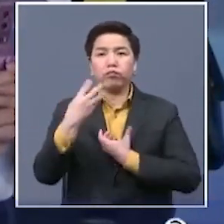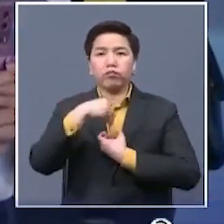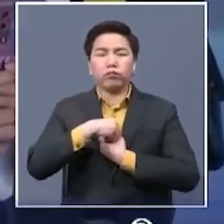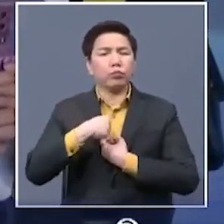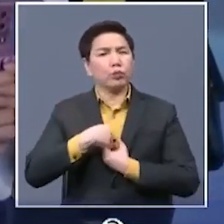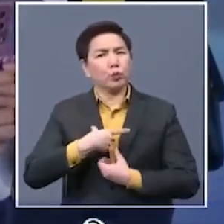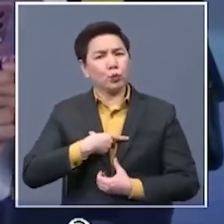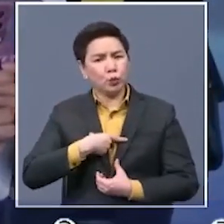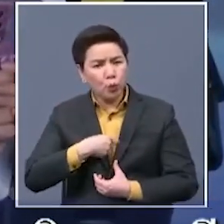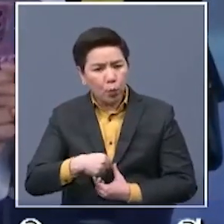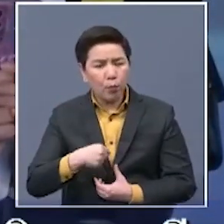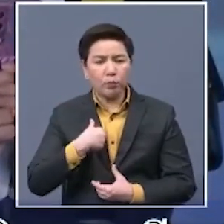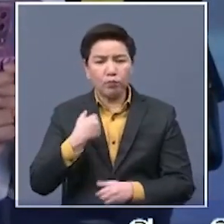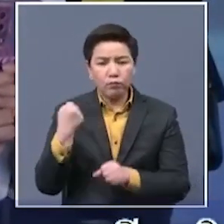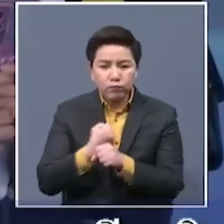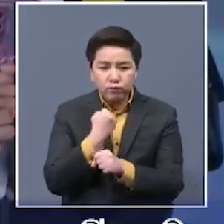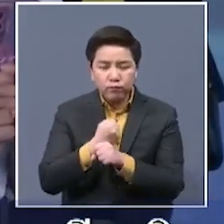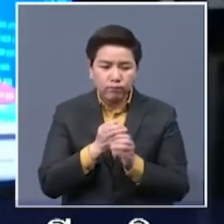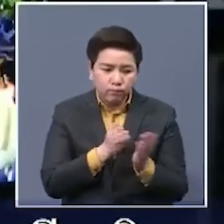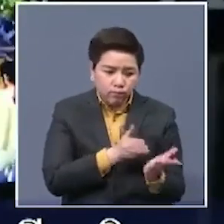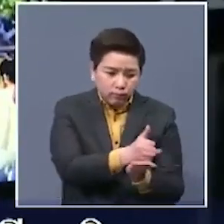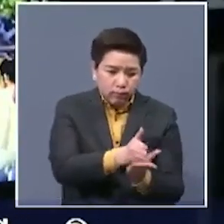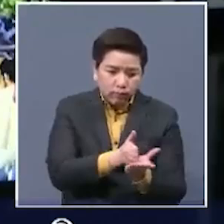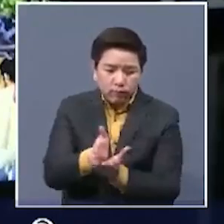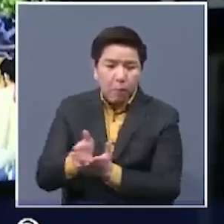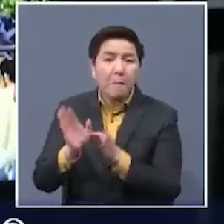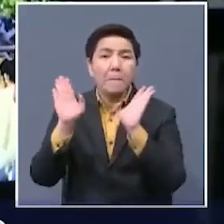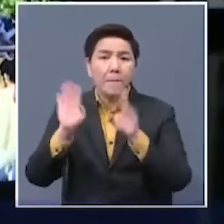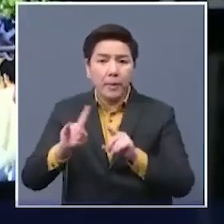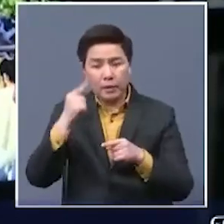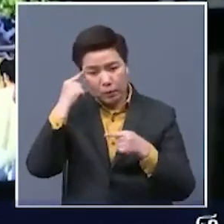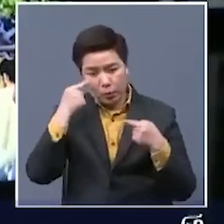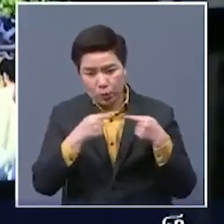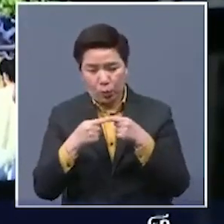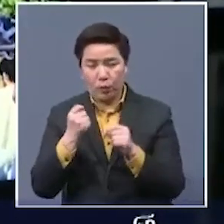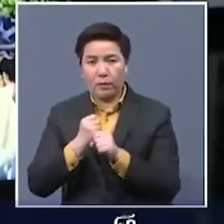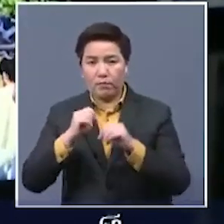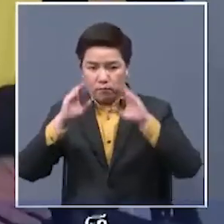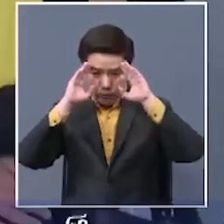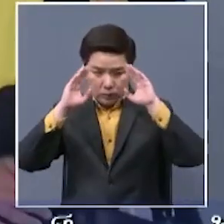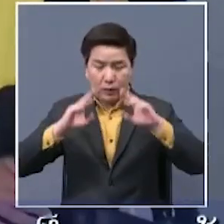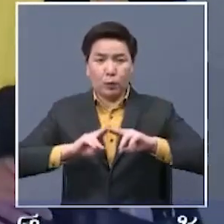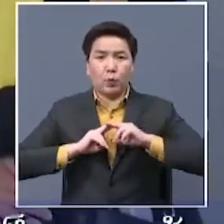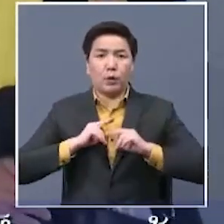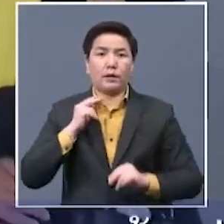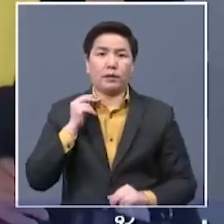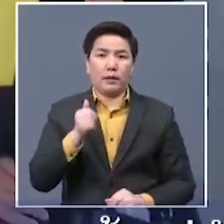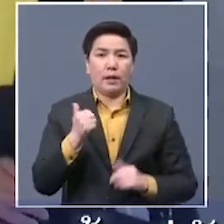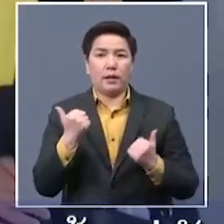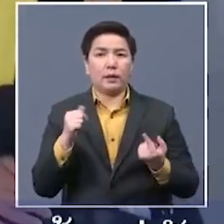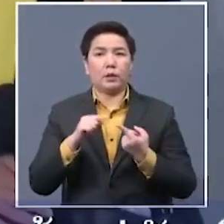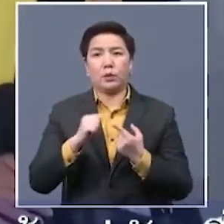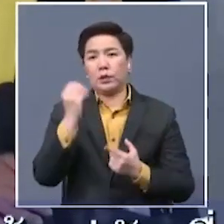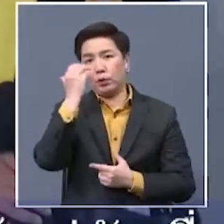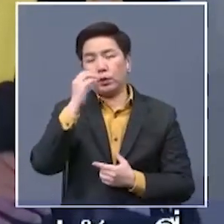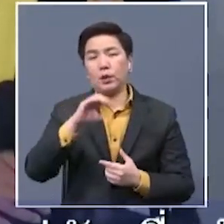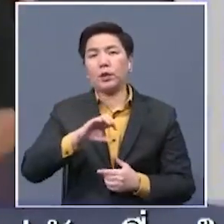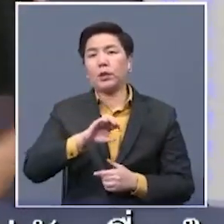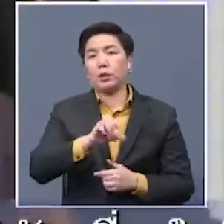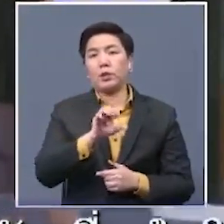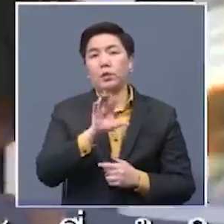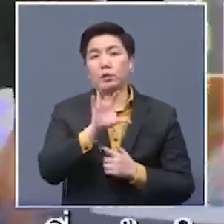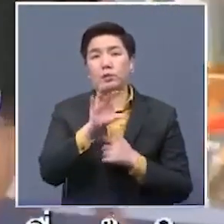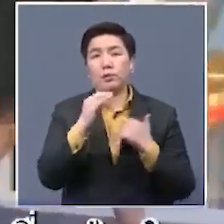ว่าชอบหรือสนใจที่จะฝึกประสบการณ์ในด้านไหนเพื่อต่อยอดให้กับตนเองได้ต่อไปทั้งนี้สถานีวิทยุ